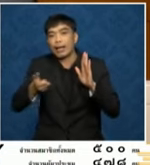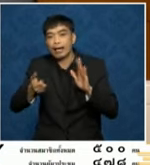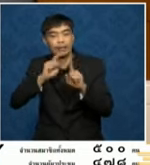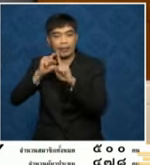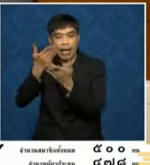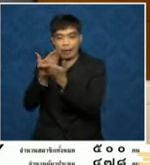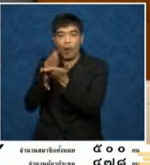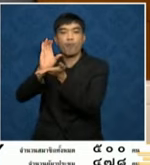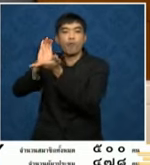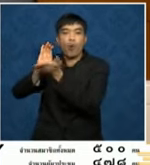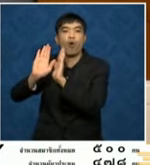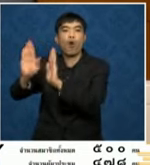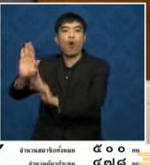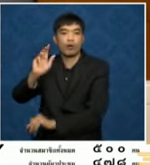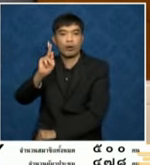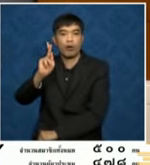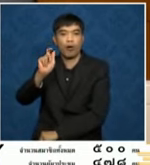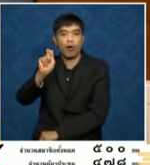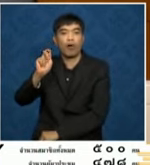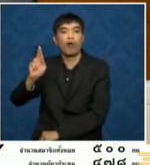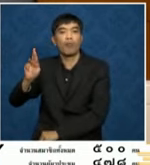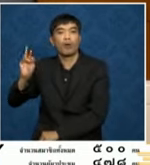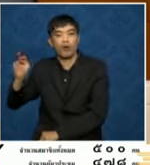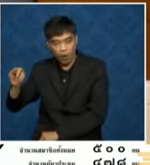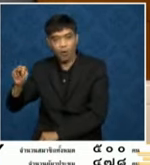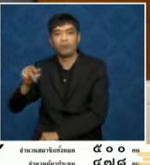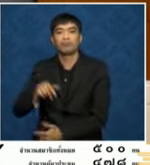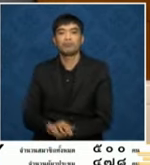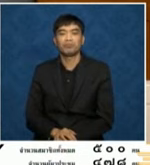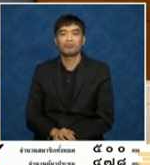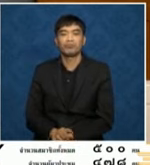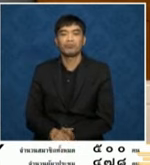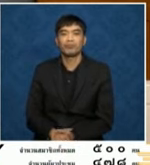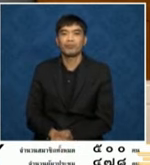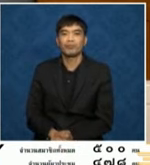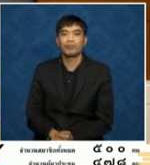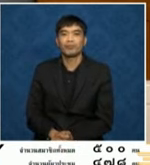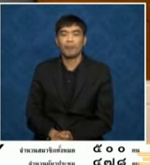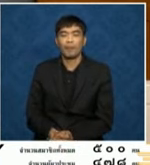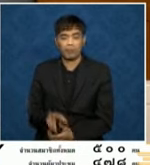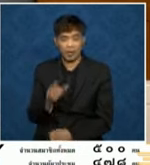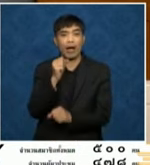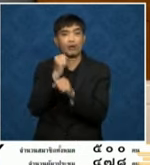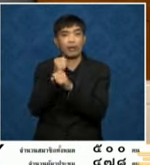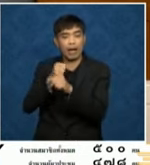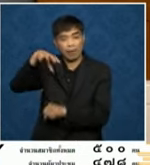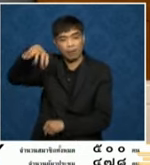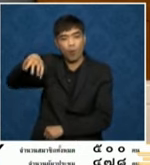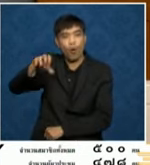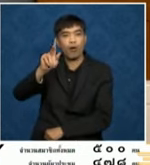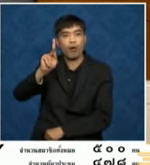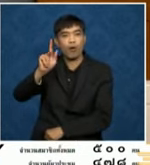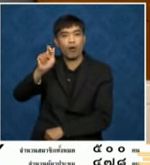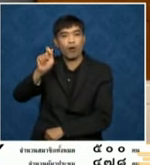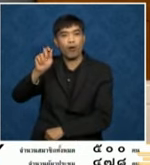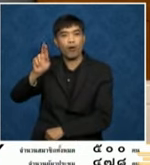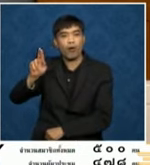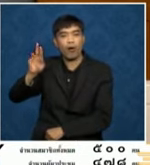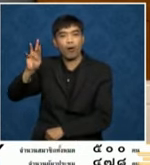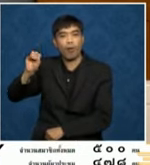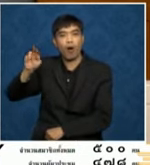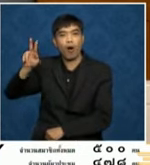ครับคำถามที่หลายท่านพูดถึงคือเรื่องของงานของกรมน.ว่ามีความซ้ำซ้อนกับหน่วยง